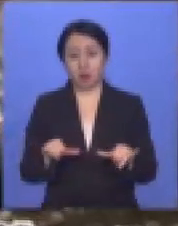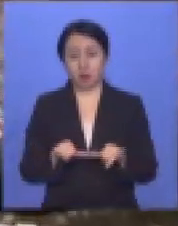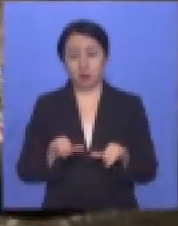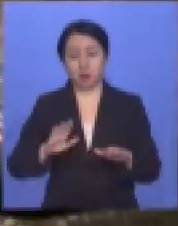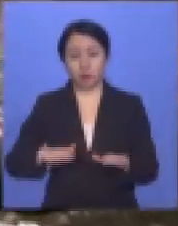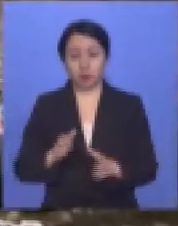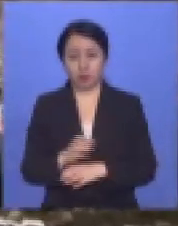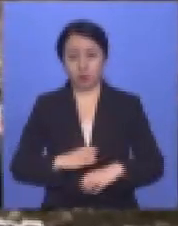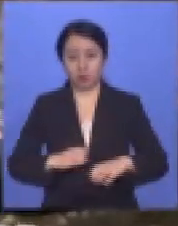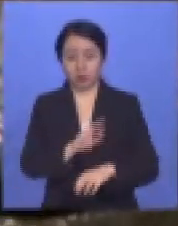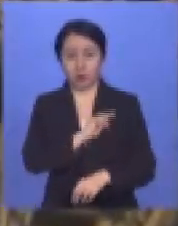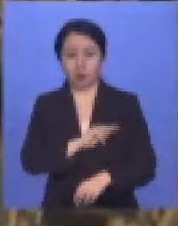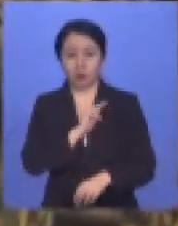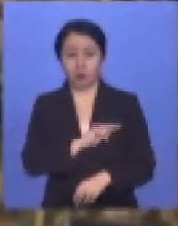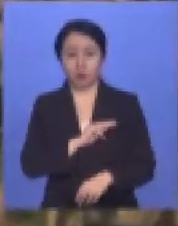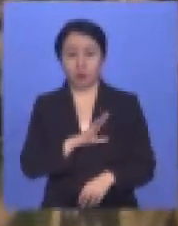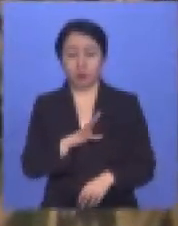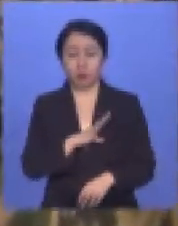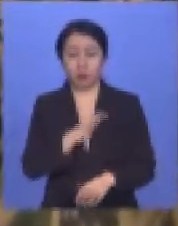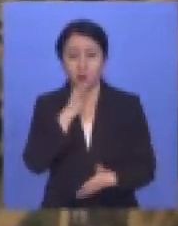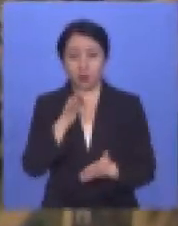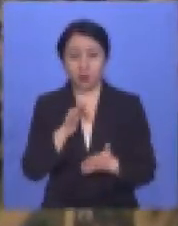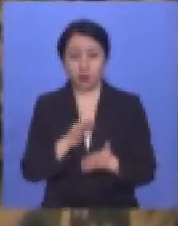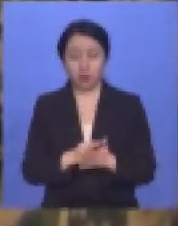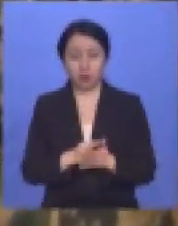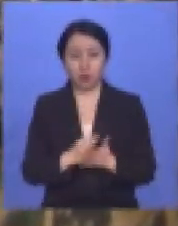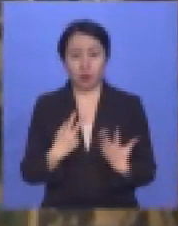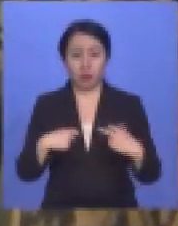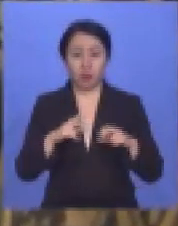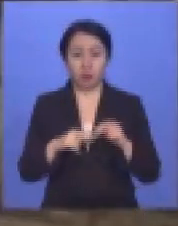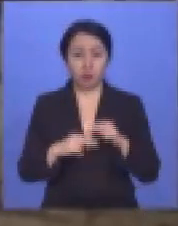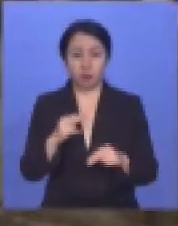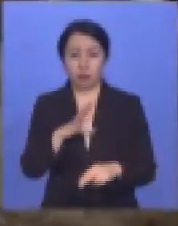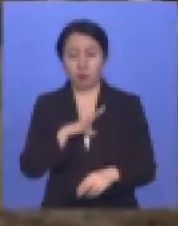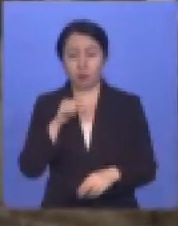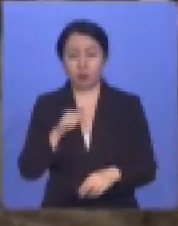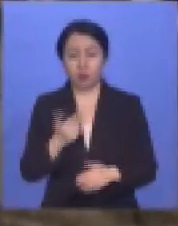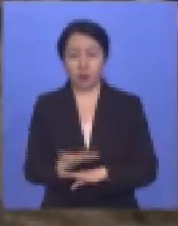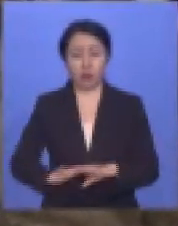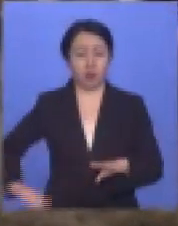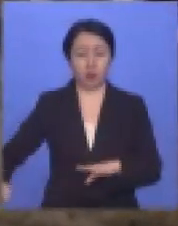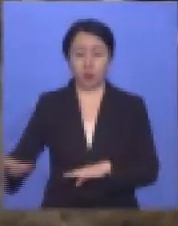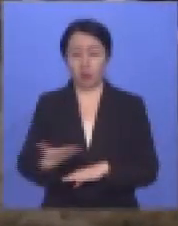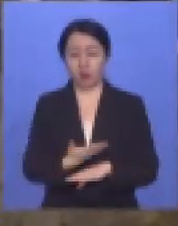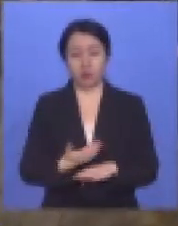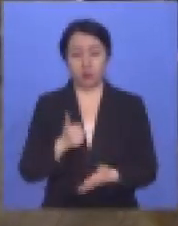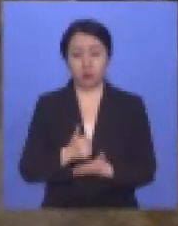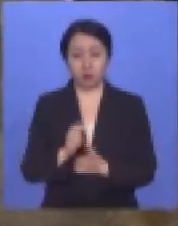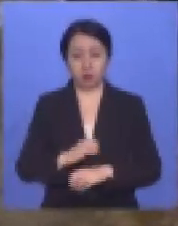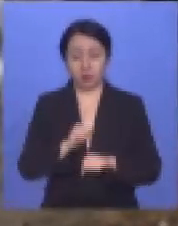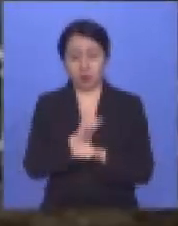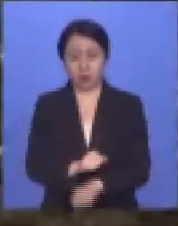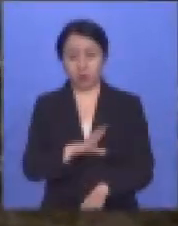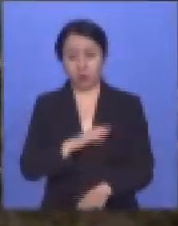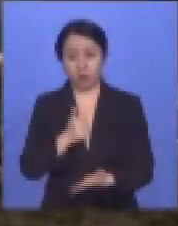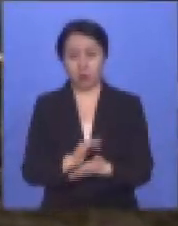алаңда күрделі жөндеу жұмысы жүргізіліп жатыр. Жауапты мердігер маңғыстаулық оңдасын серіктестігі. Асфальт ауыстырушылар кеседен қалыс қалған.